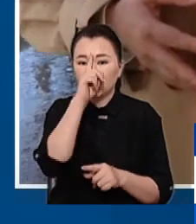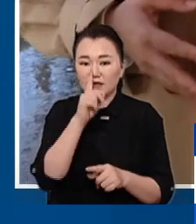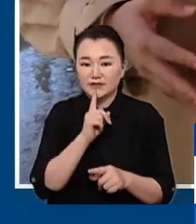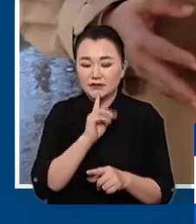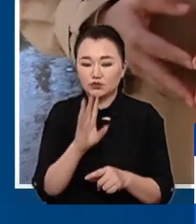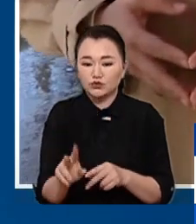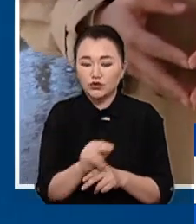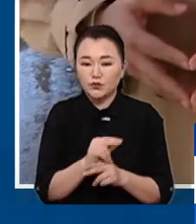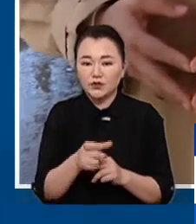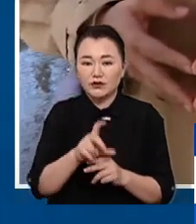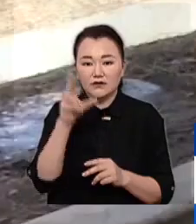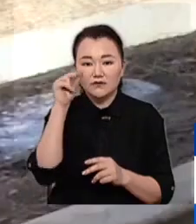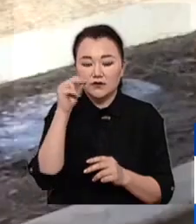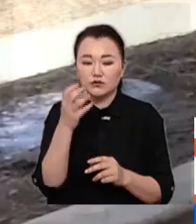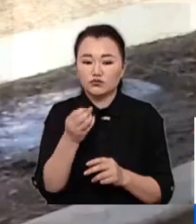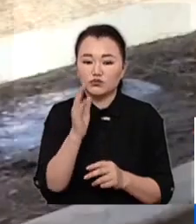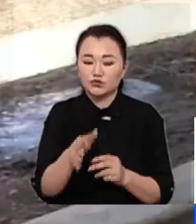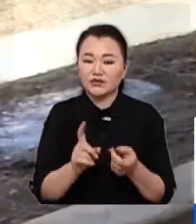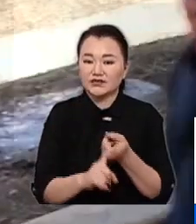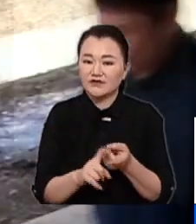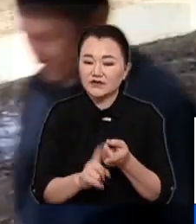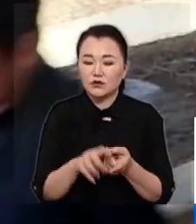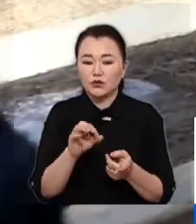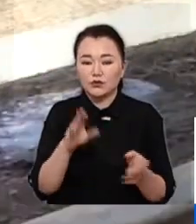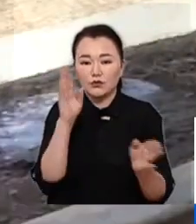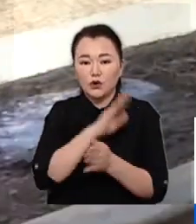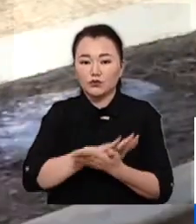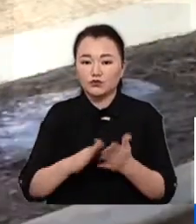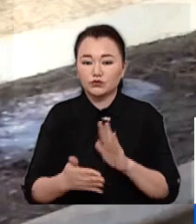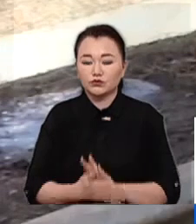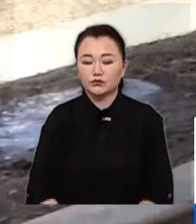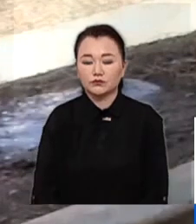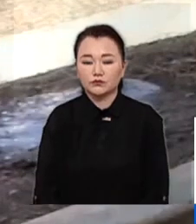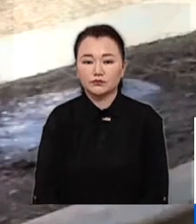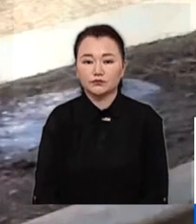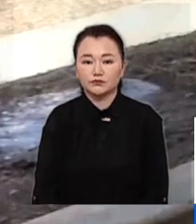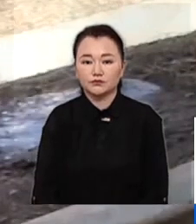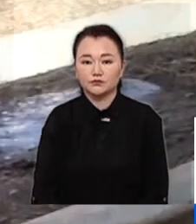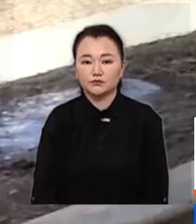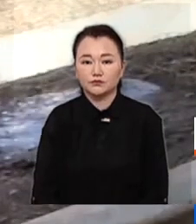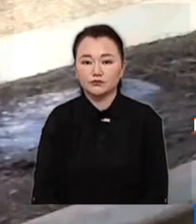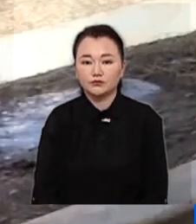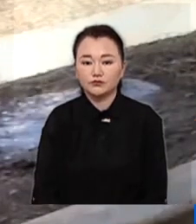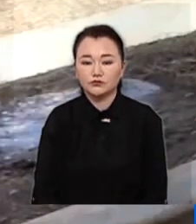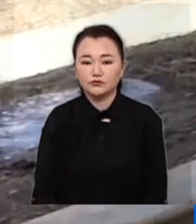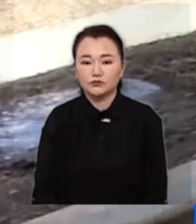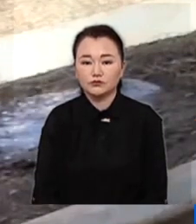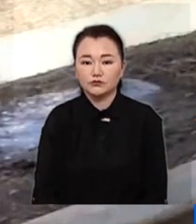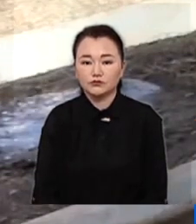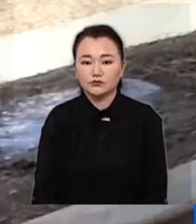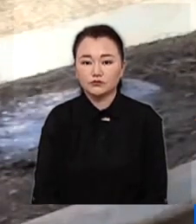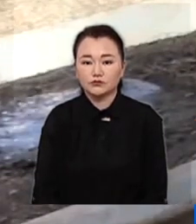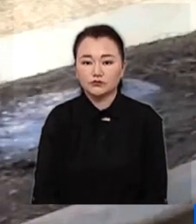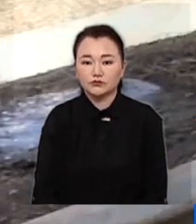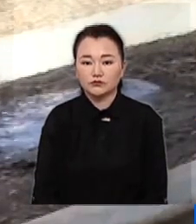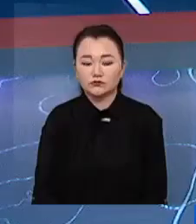Но эти сроки опять-таки будут зависеть от погодных условий. Эльмира Ержанова, Азамат Купегенов, Информбюро, Актобе.